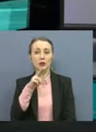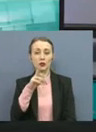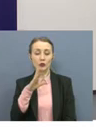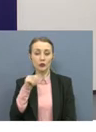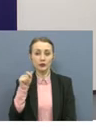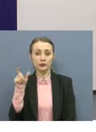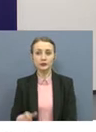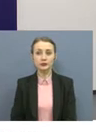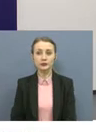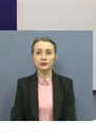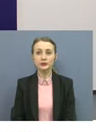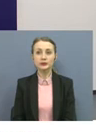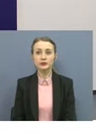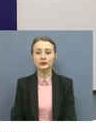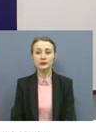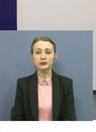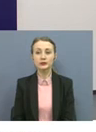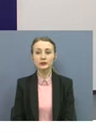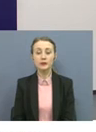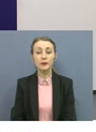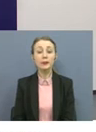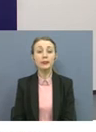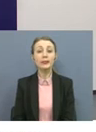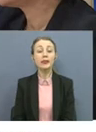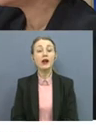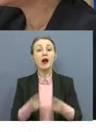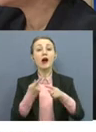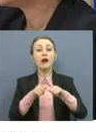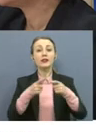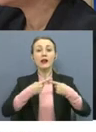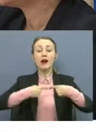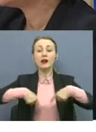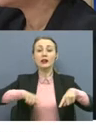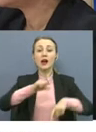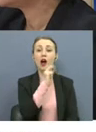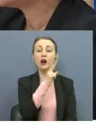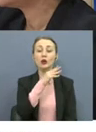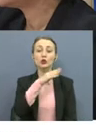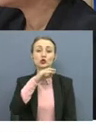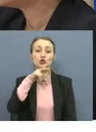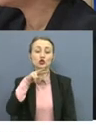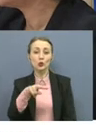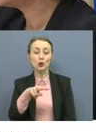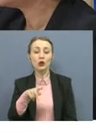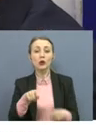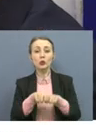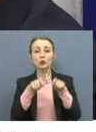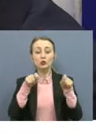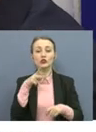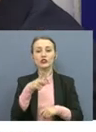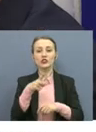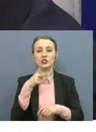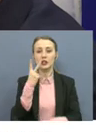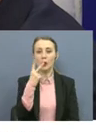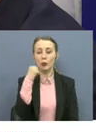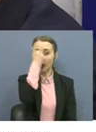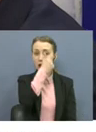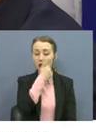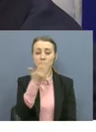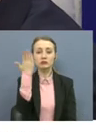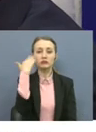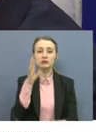танысты. Ақжол демократиялық партиясының өңірлік филиалы 2002 жылы құрылған. Содан бері елдегі парламент және